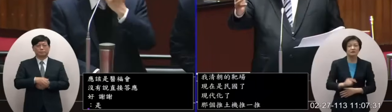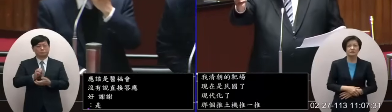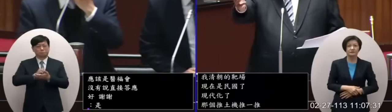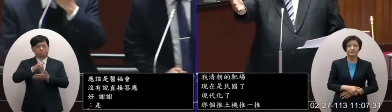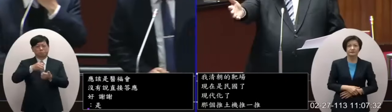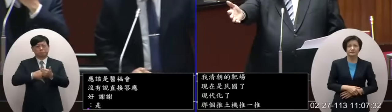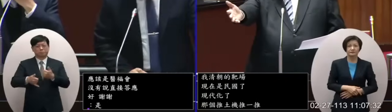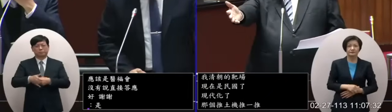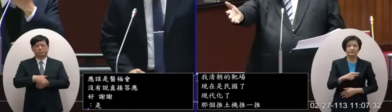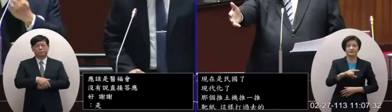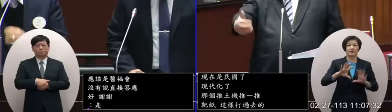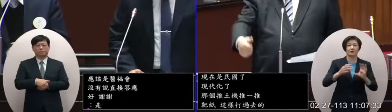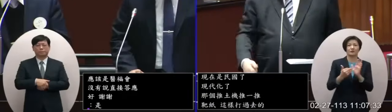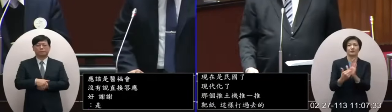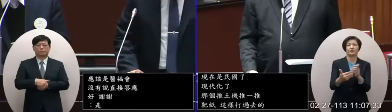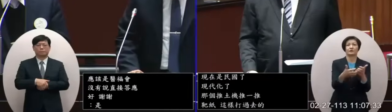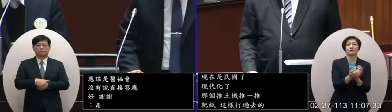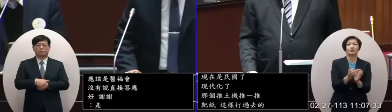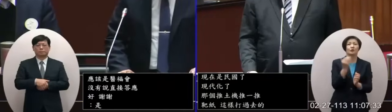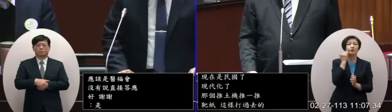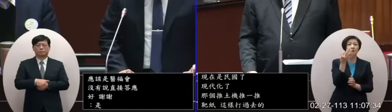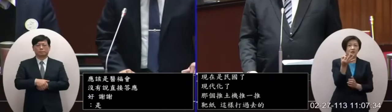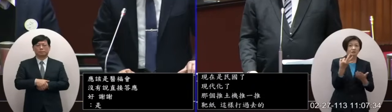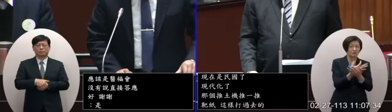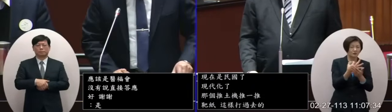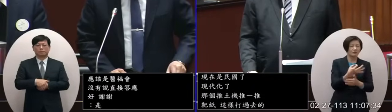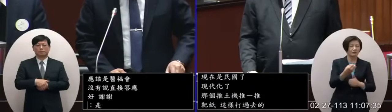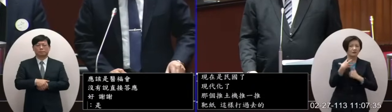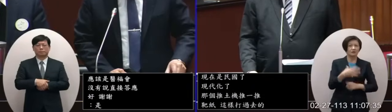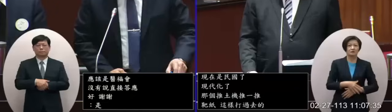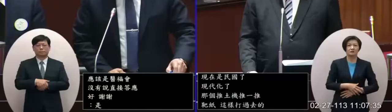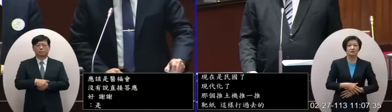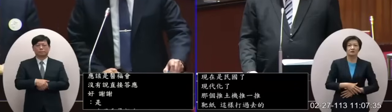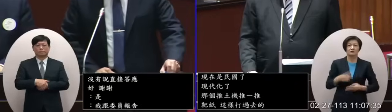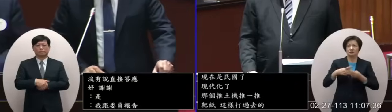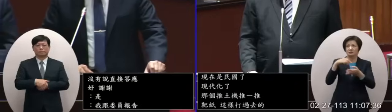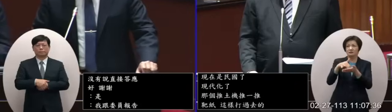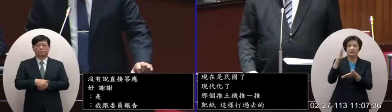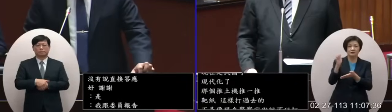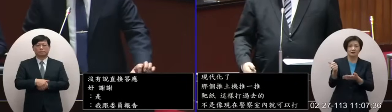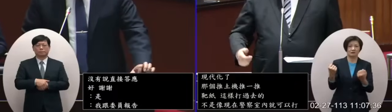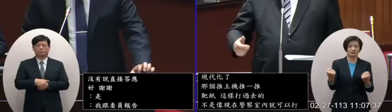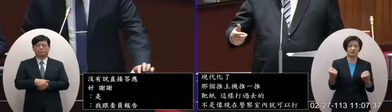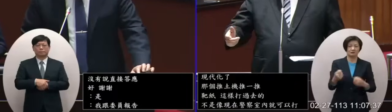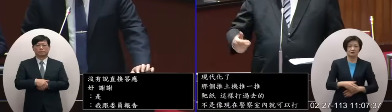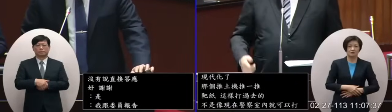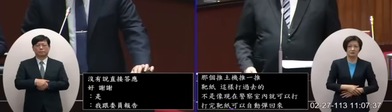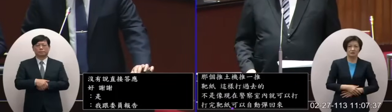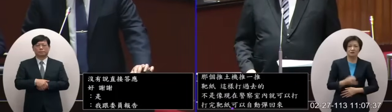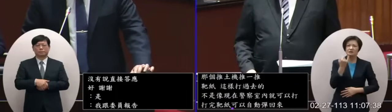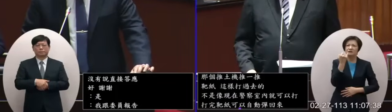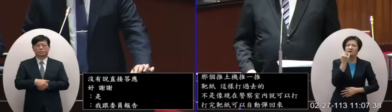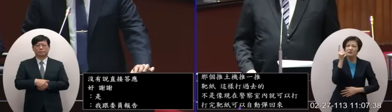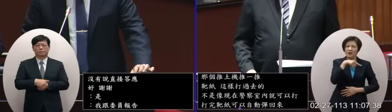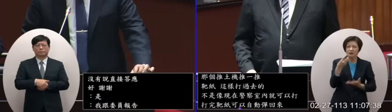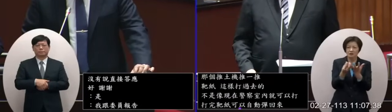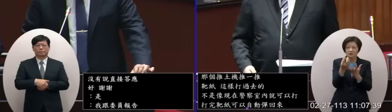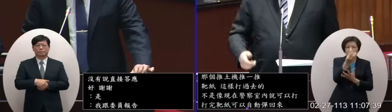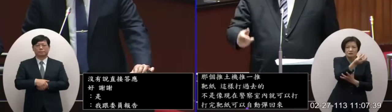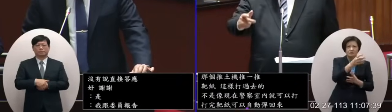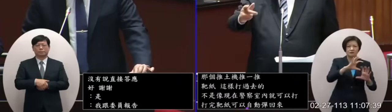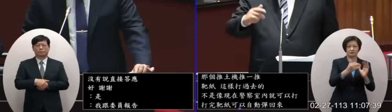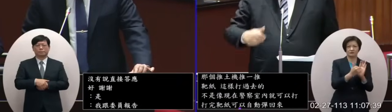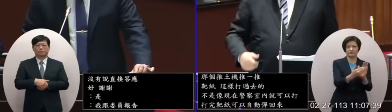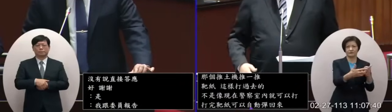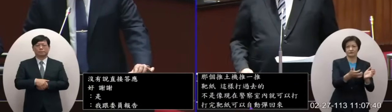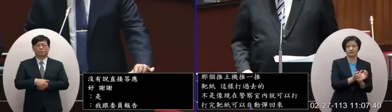我也报告， 你国防部没钱你也讲嘛，行政院主机长也在吧？你另外能不能拨点钱啊？国